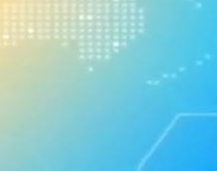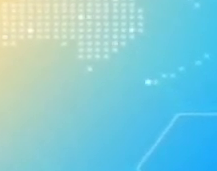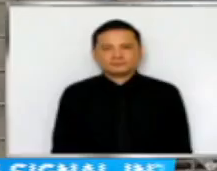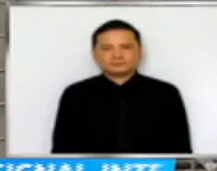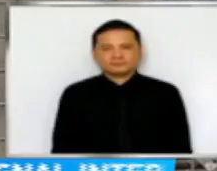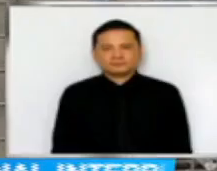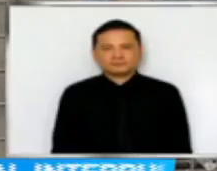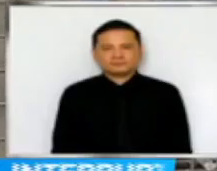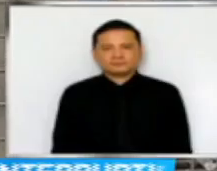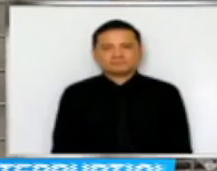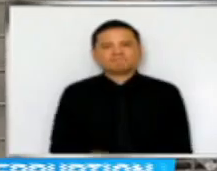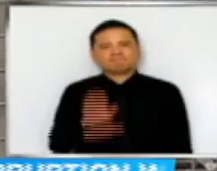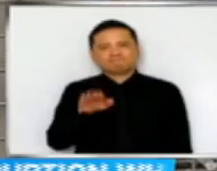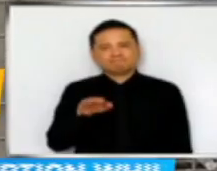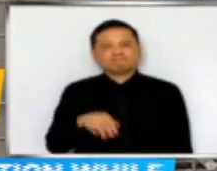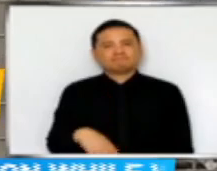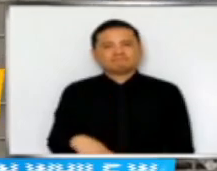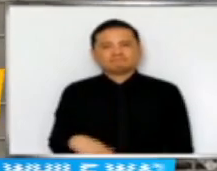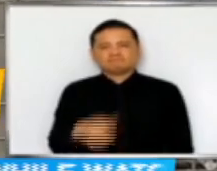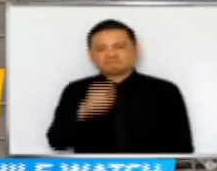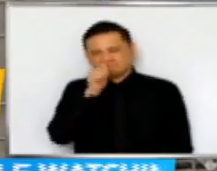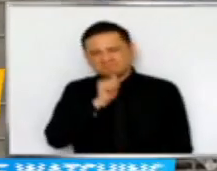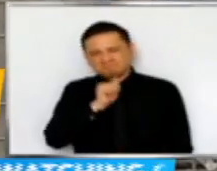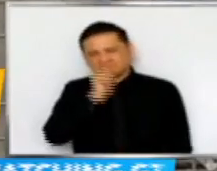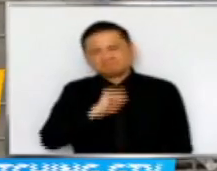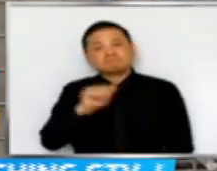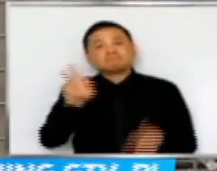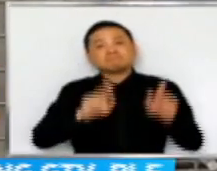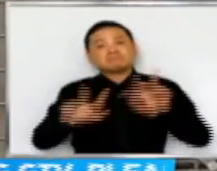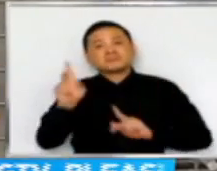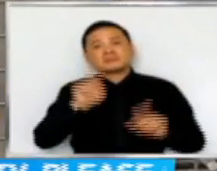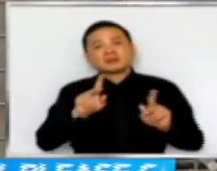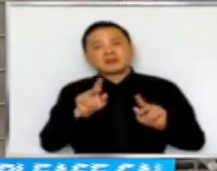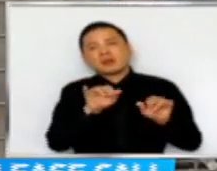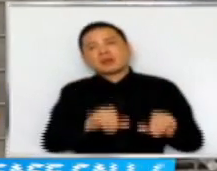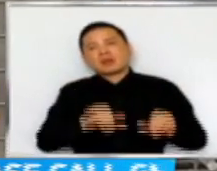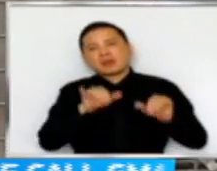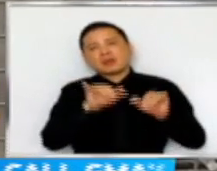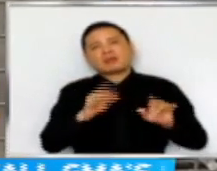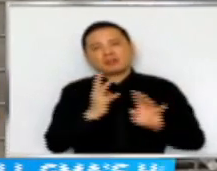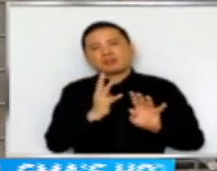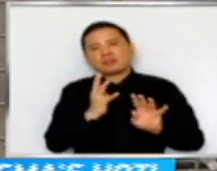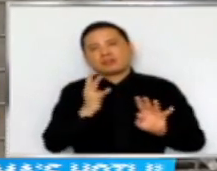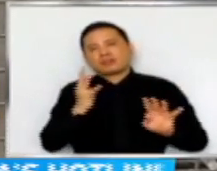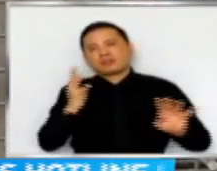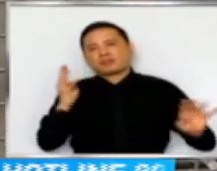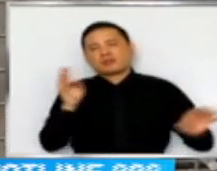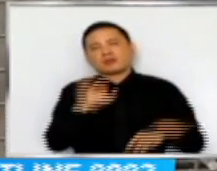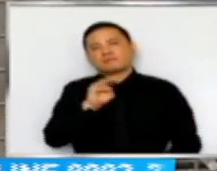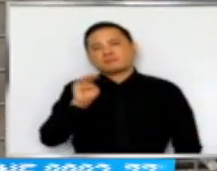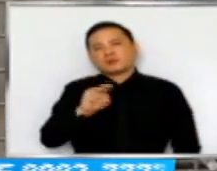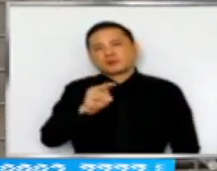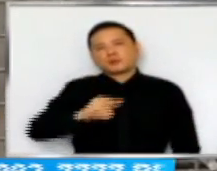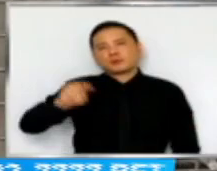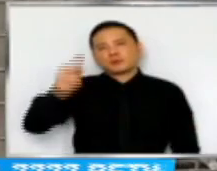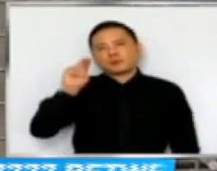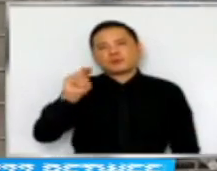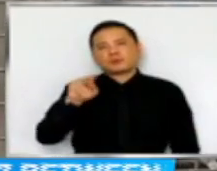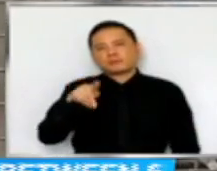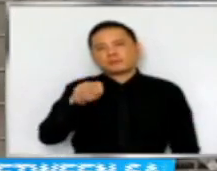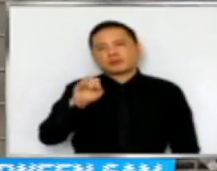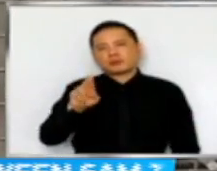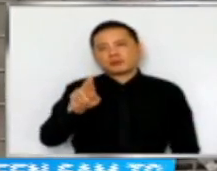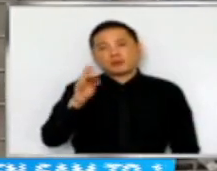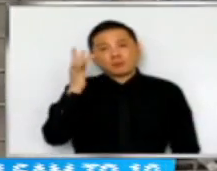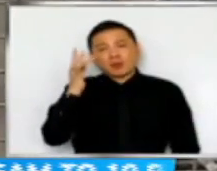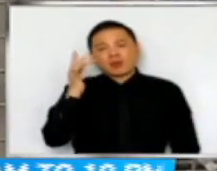Connie, matyagang nakapila ang mga pasahero dito sa labas ng Manila North Harbor Passenger Terminal habang hinihintay na makasakay sa kanilang mga barkong